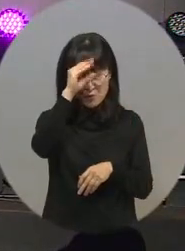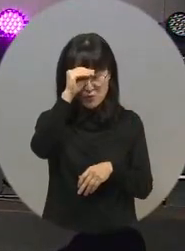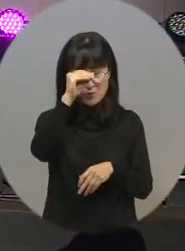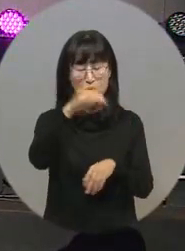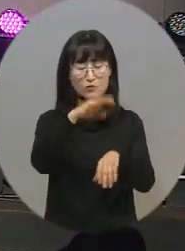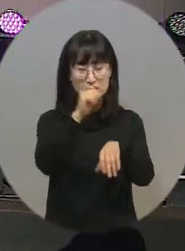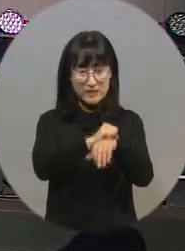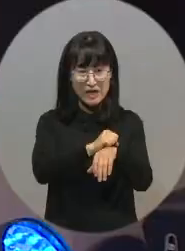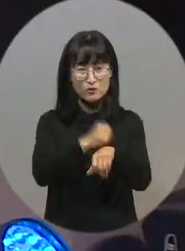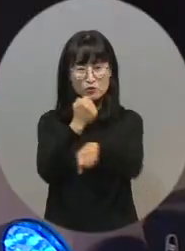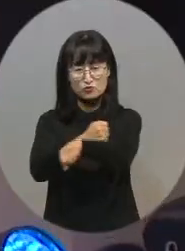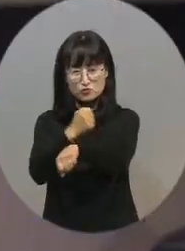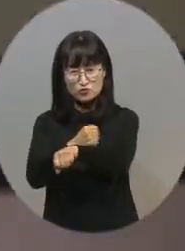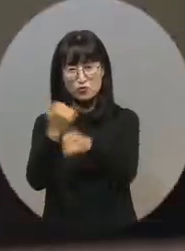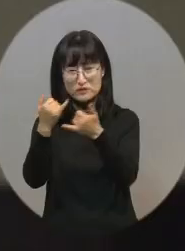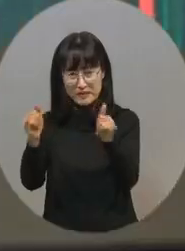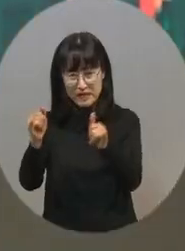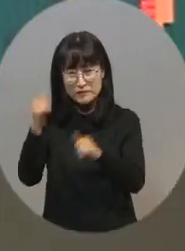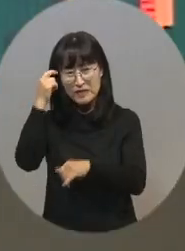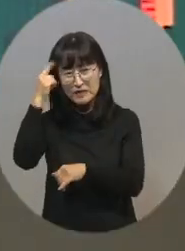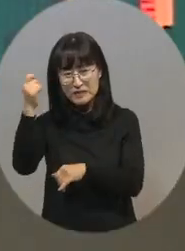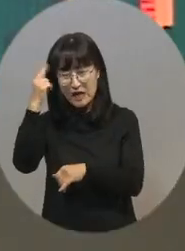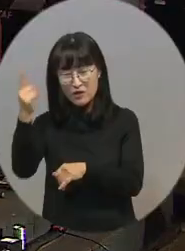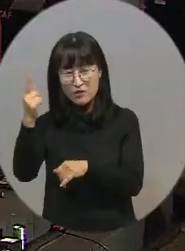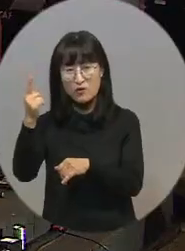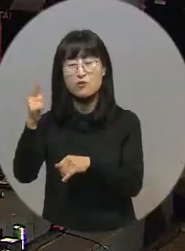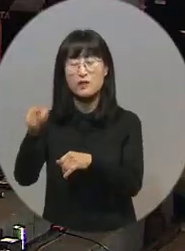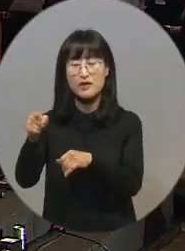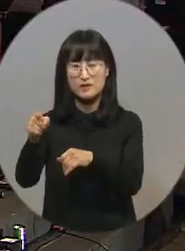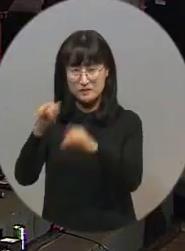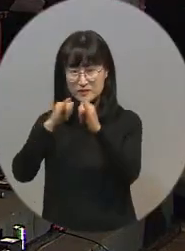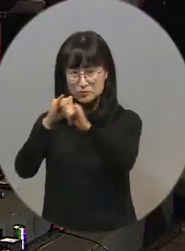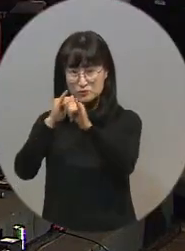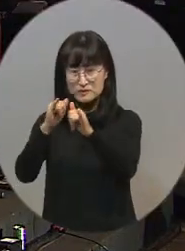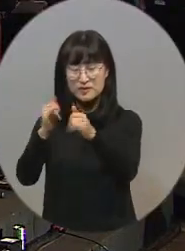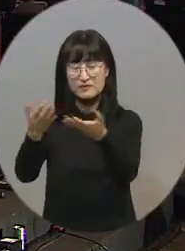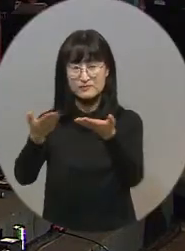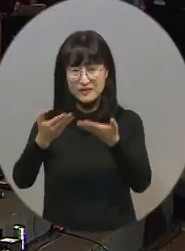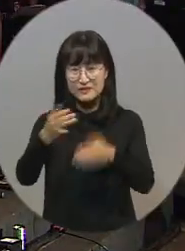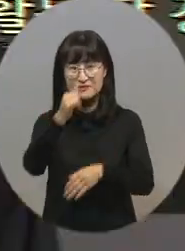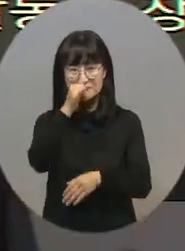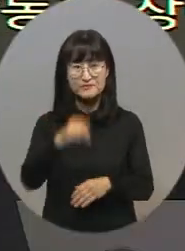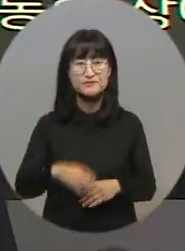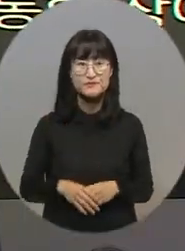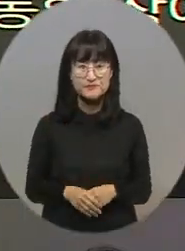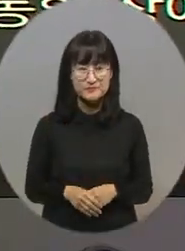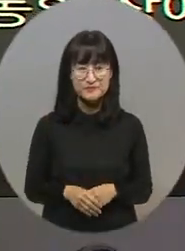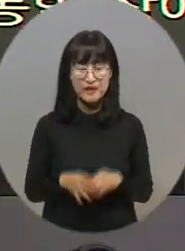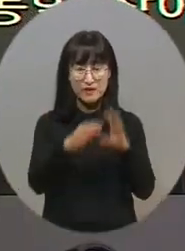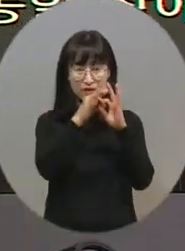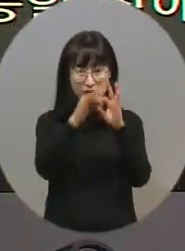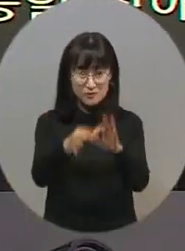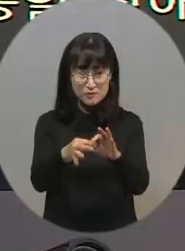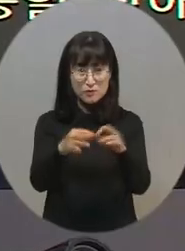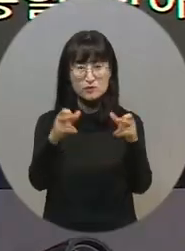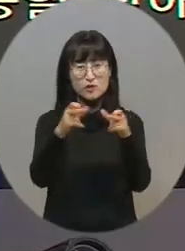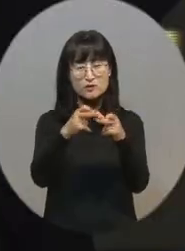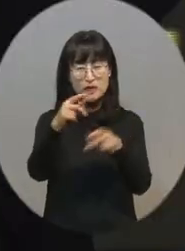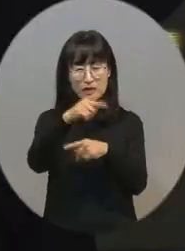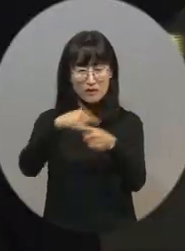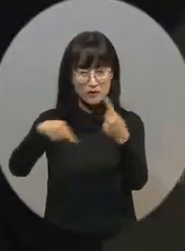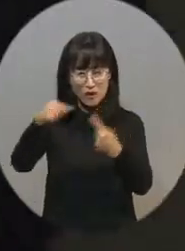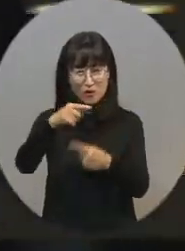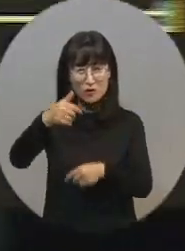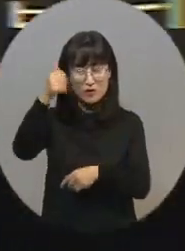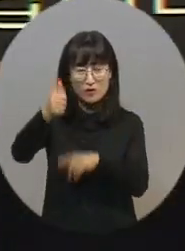지원 유공자, 장애인 창업 아이템 경진대회 수상자가 영예를 안았습니다. 이어 장애인기업 최고경영자